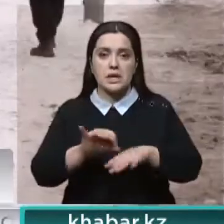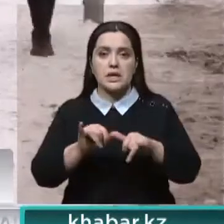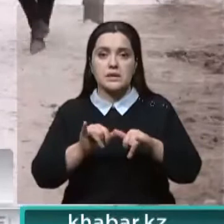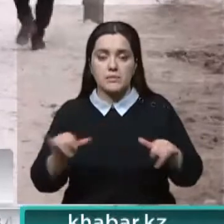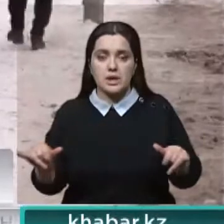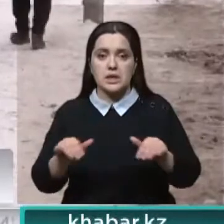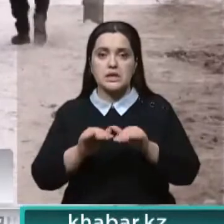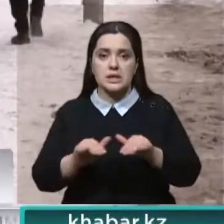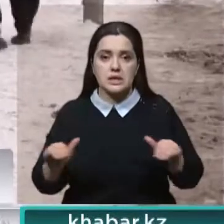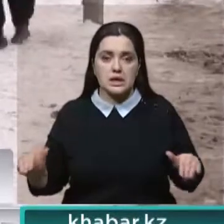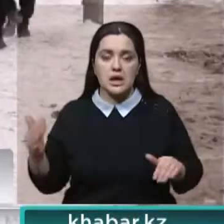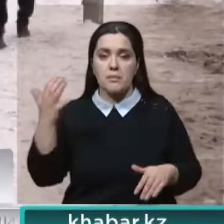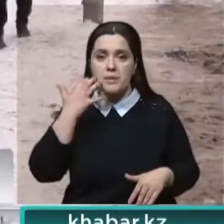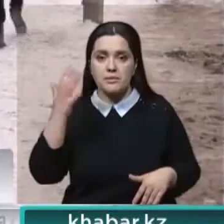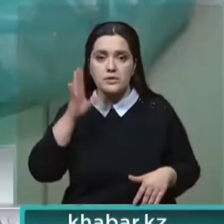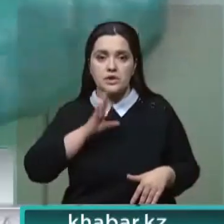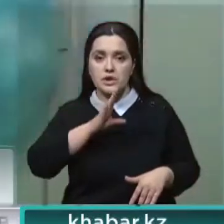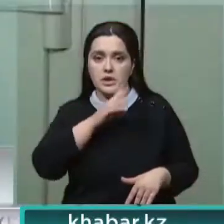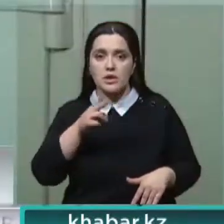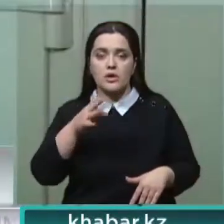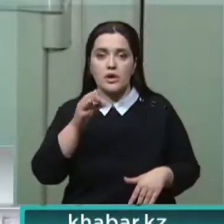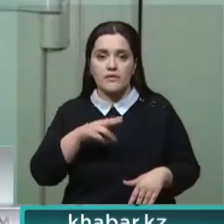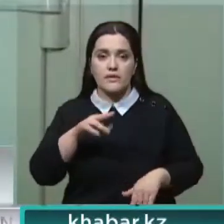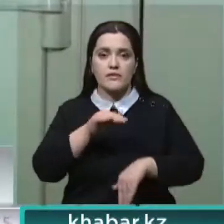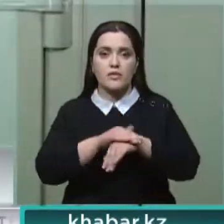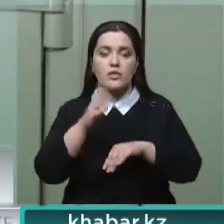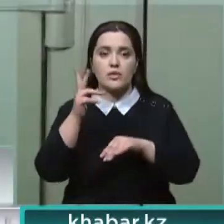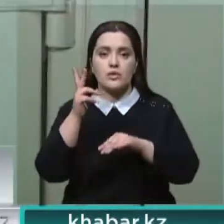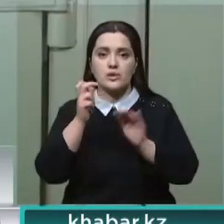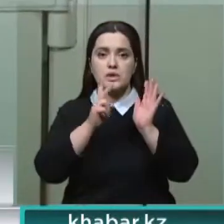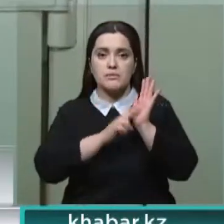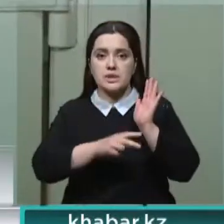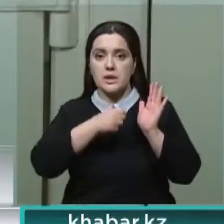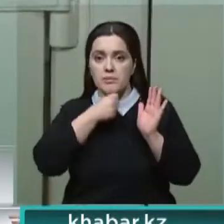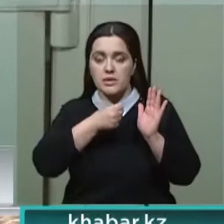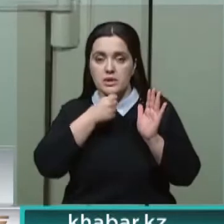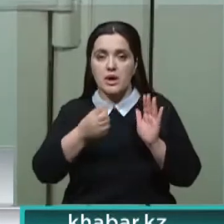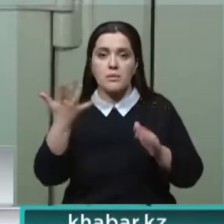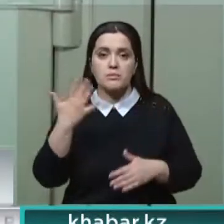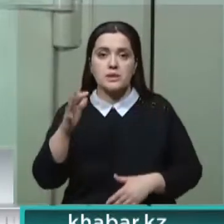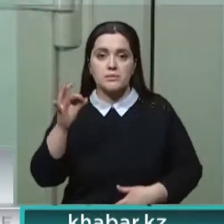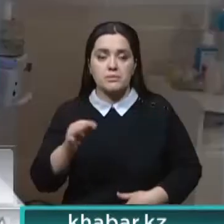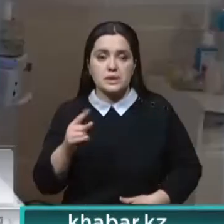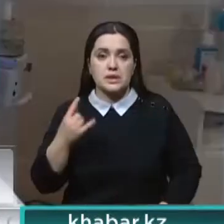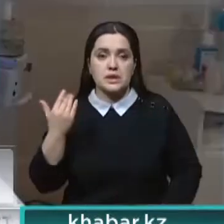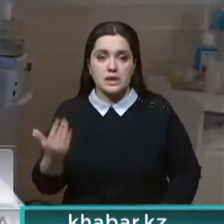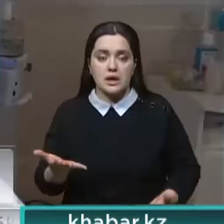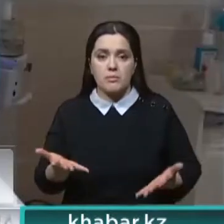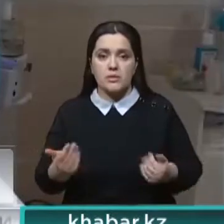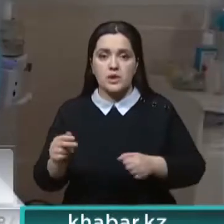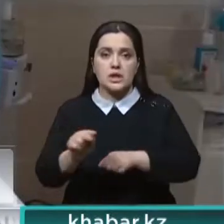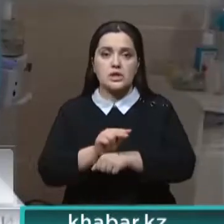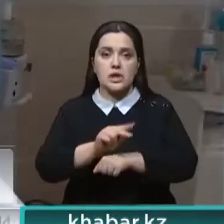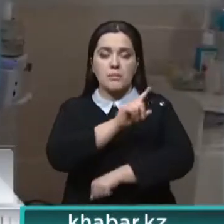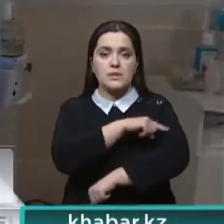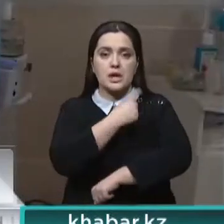болезнь распространяется среди детей и беременных женщин. Ковид выявлен у 370 подростков. Больше половины из них сейчас